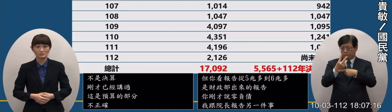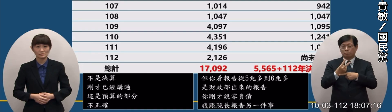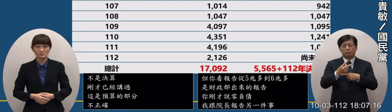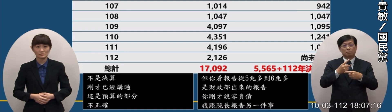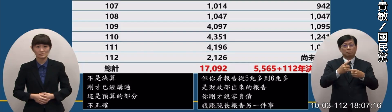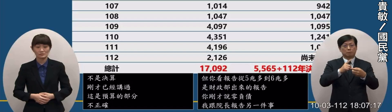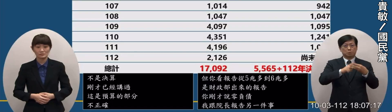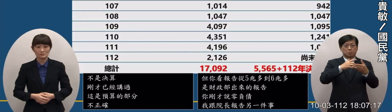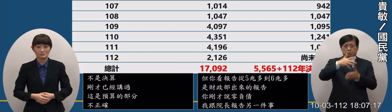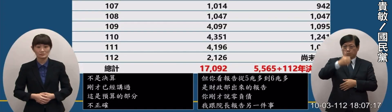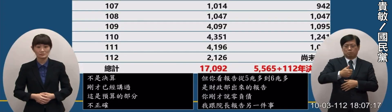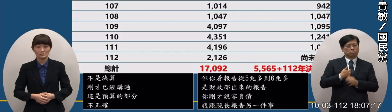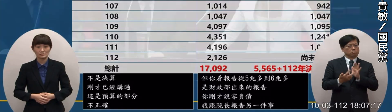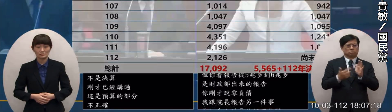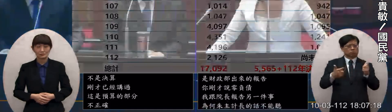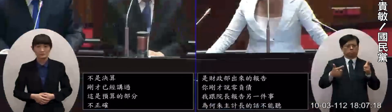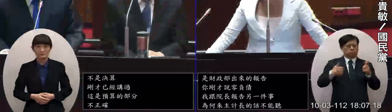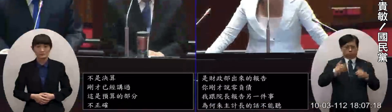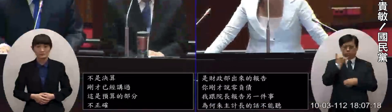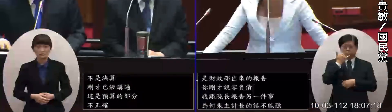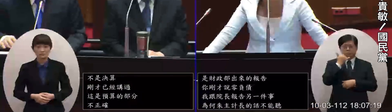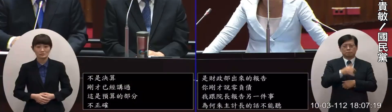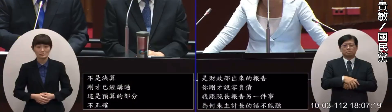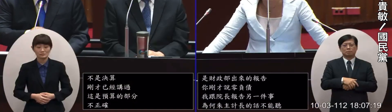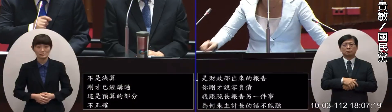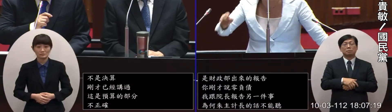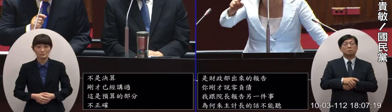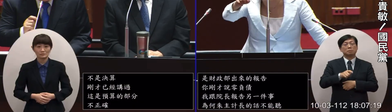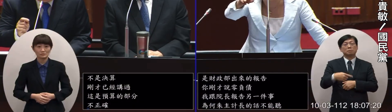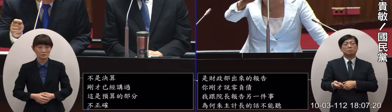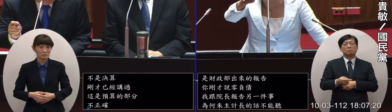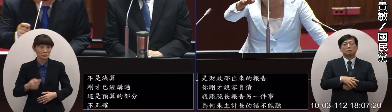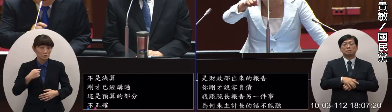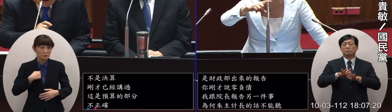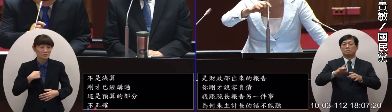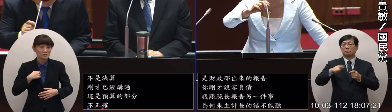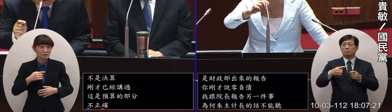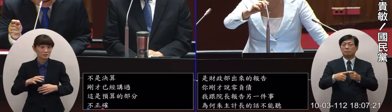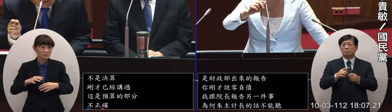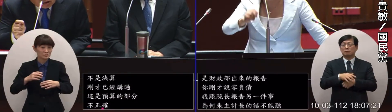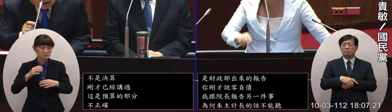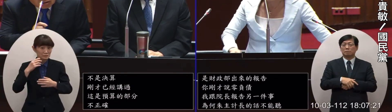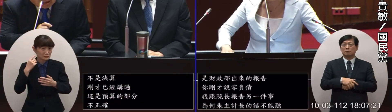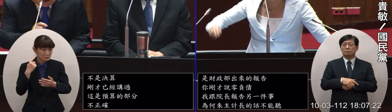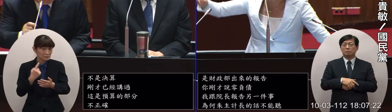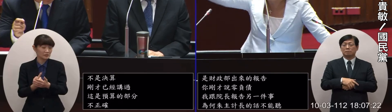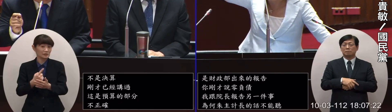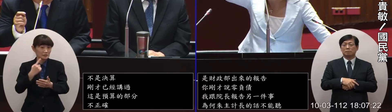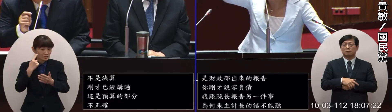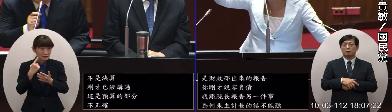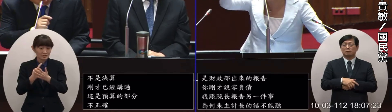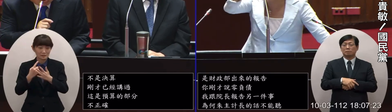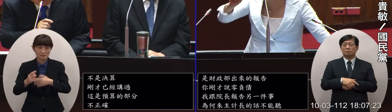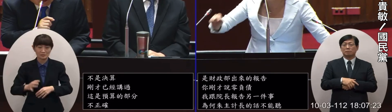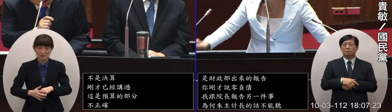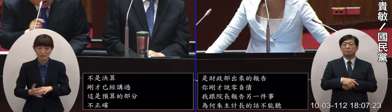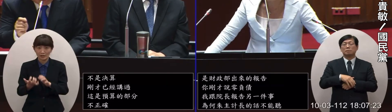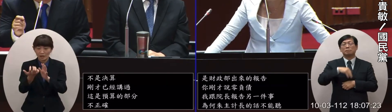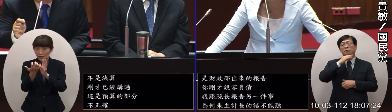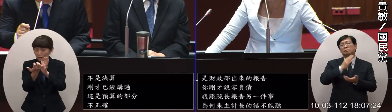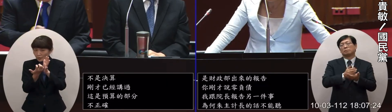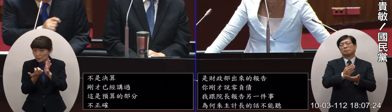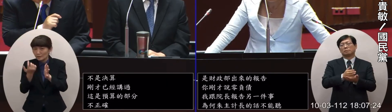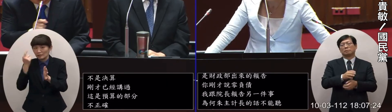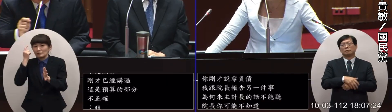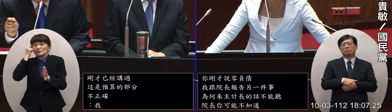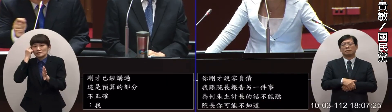民主计长义正言辞说绝对可以。然后你知道今年的 国内每一个预测机构，他在不同在同一个